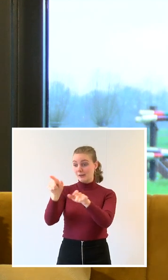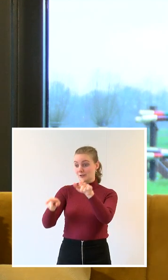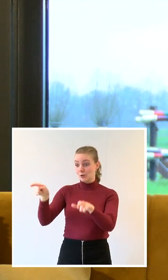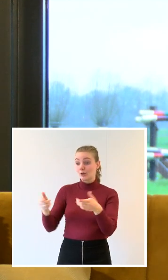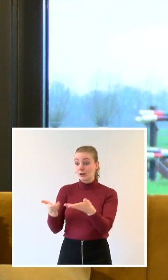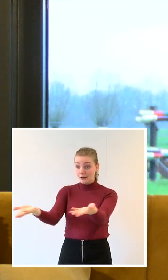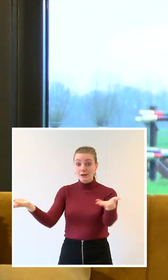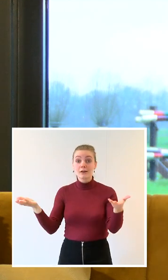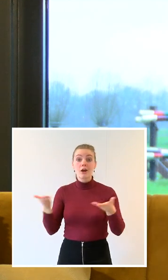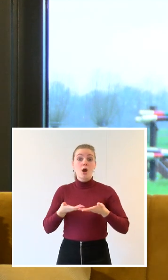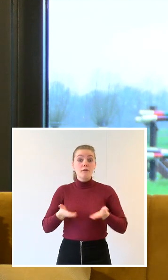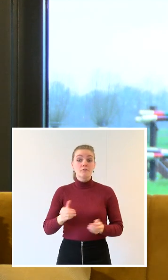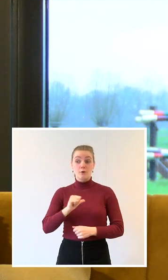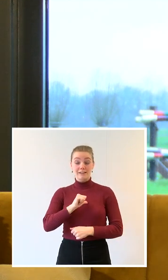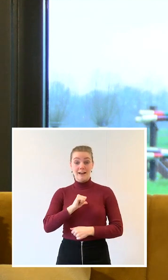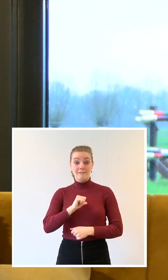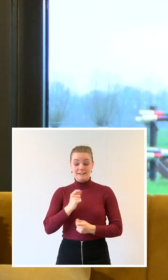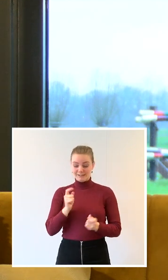henzelf.